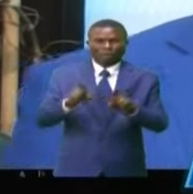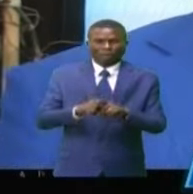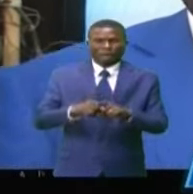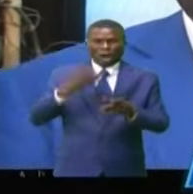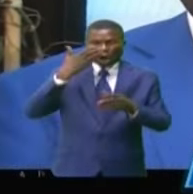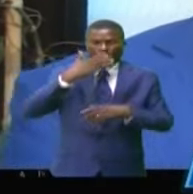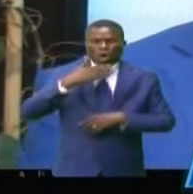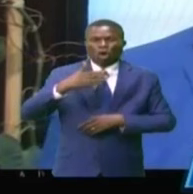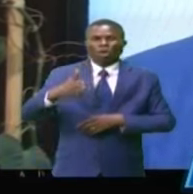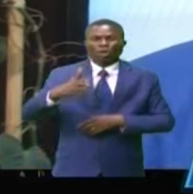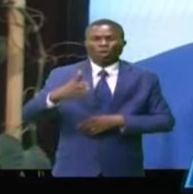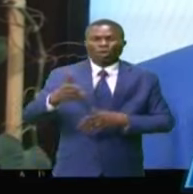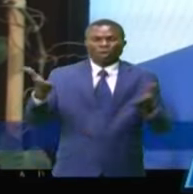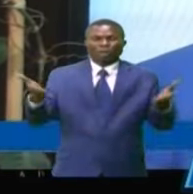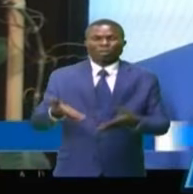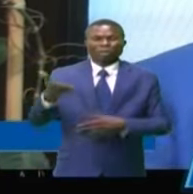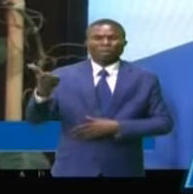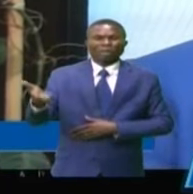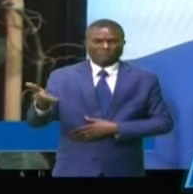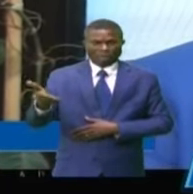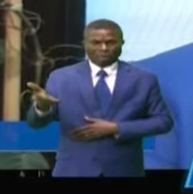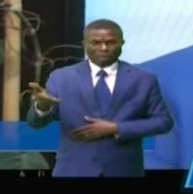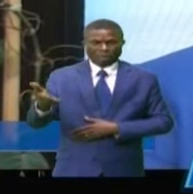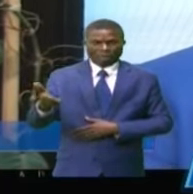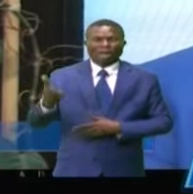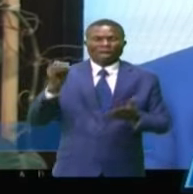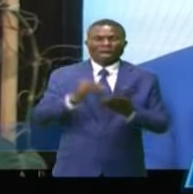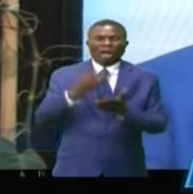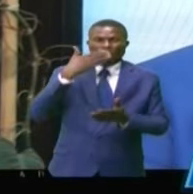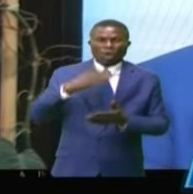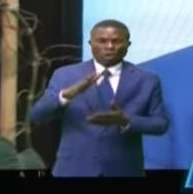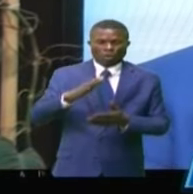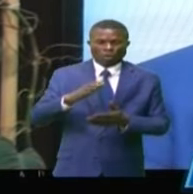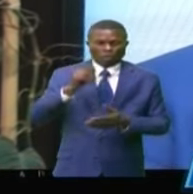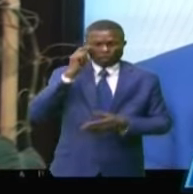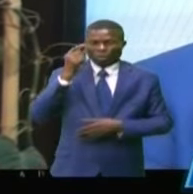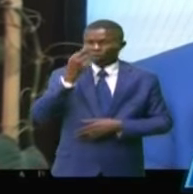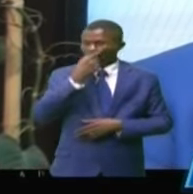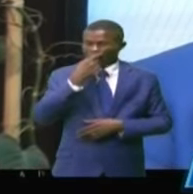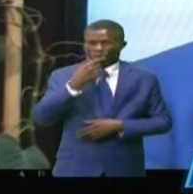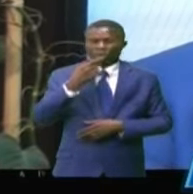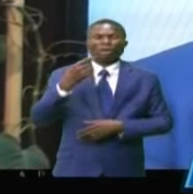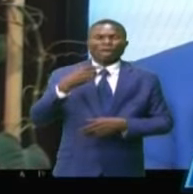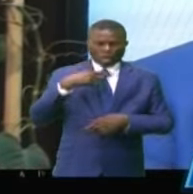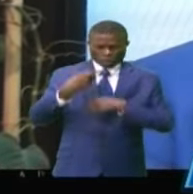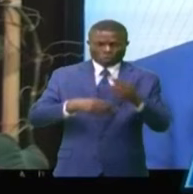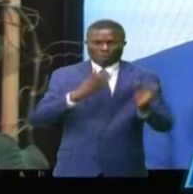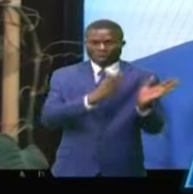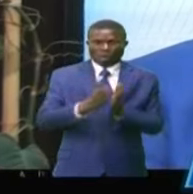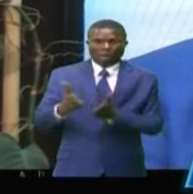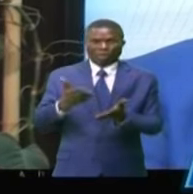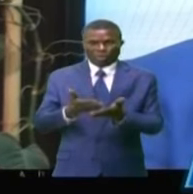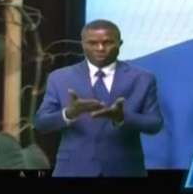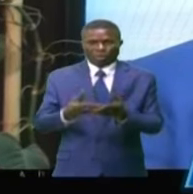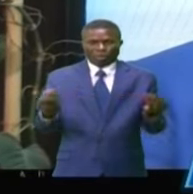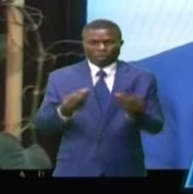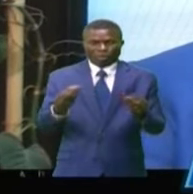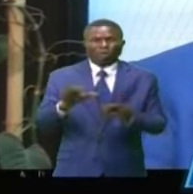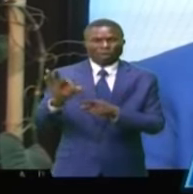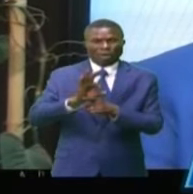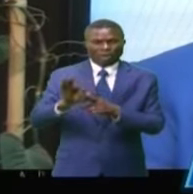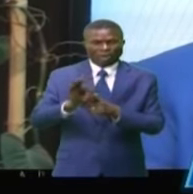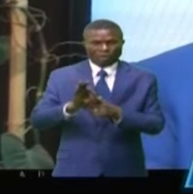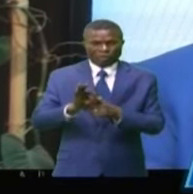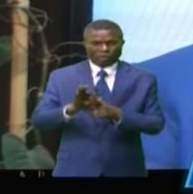clinique qui existe également. Et une autre clinique d'optométrie pédiatrique est en train d'être préparée pour que la formation puisse